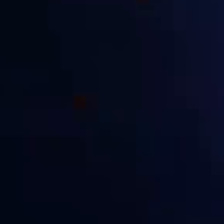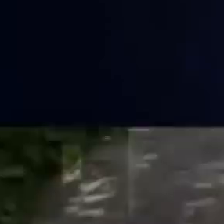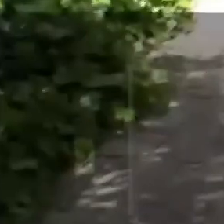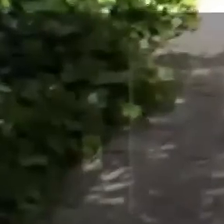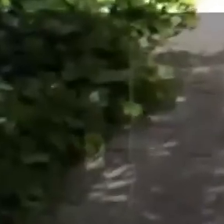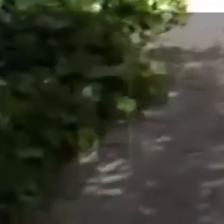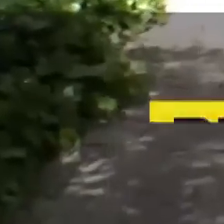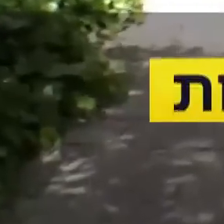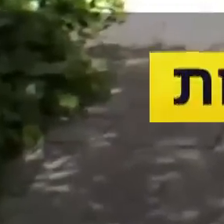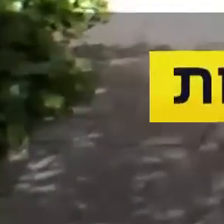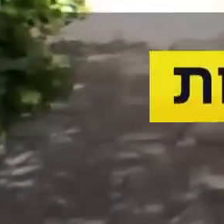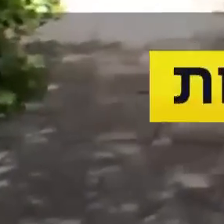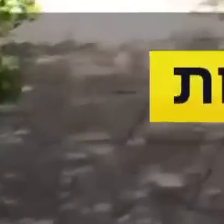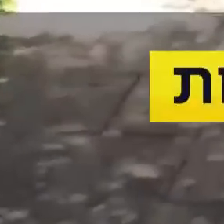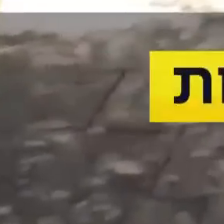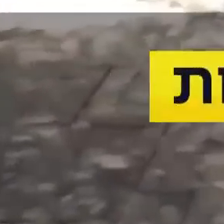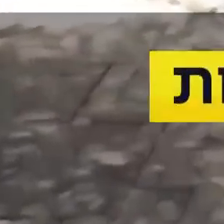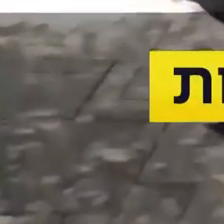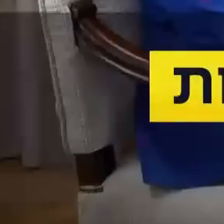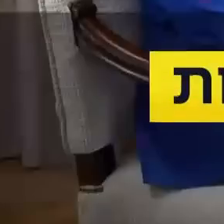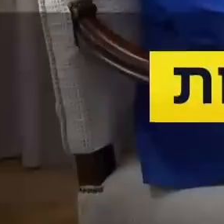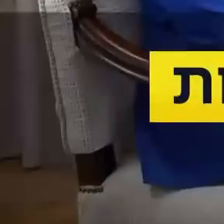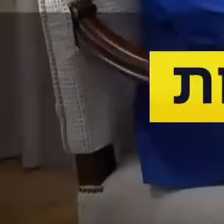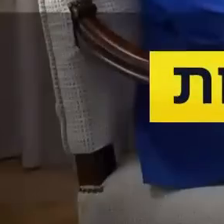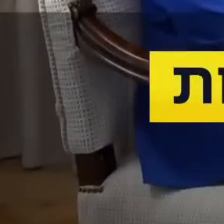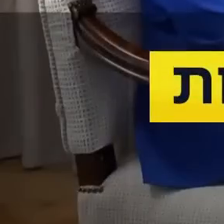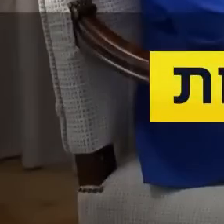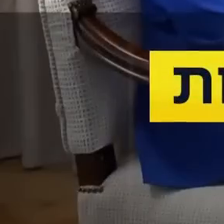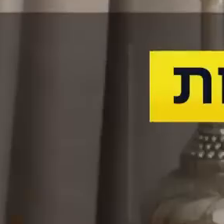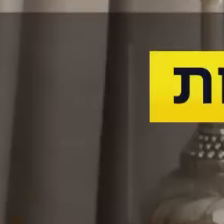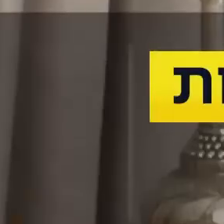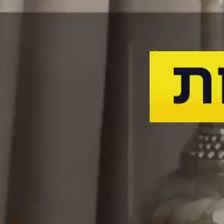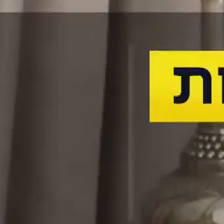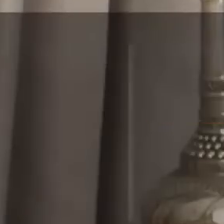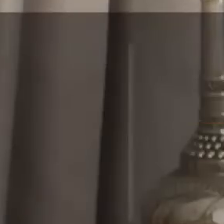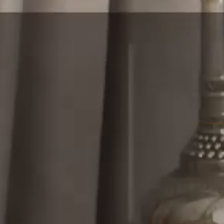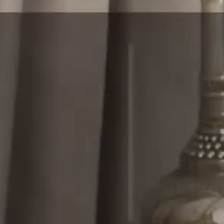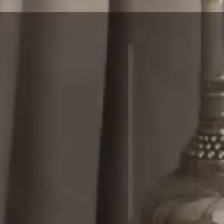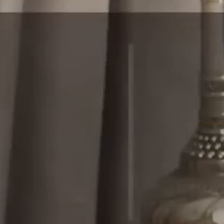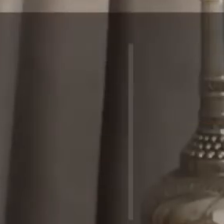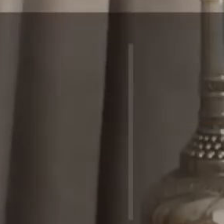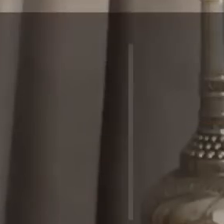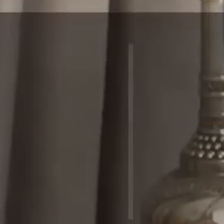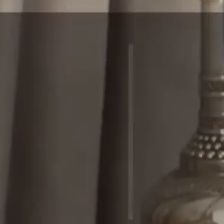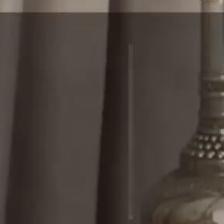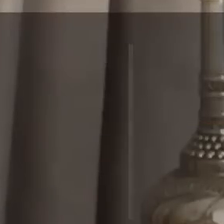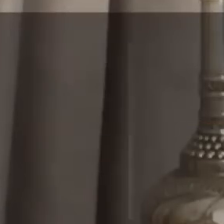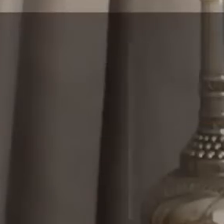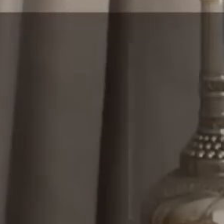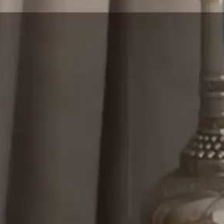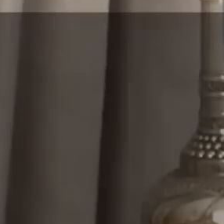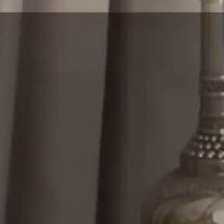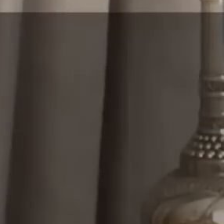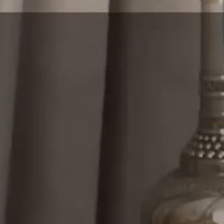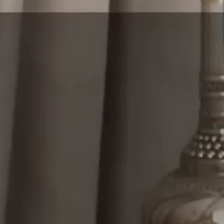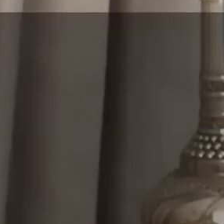הזיכרון. הנשיא הרצוג בריאיון מיוחד קורא שלא למחות בבתי העלמין. יש לנו רגעים למחאה, יש